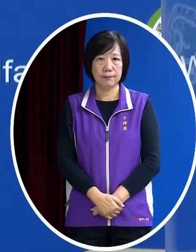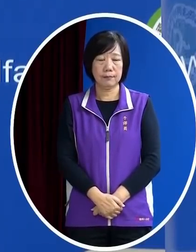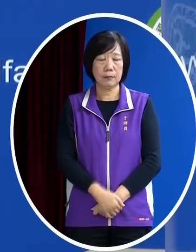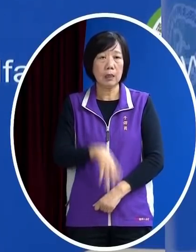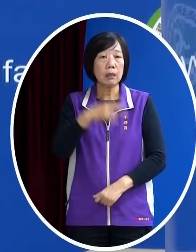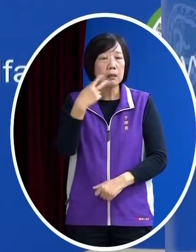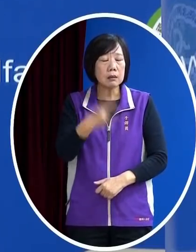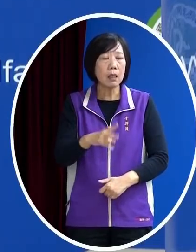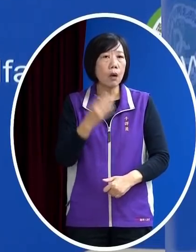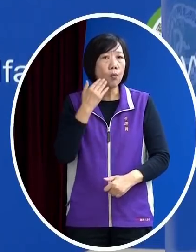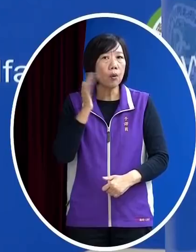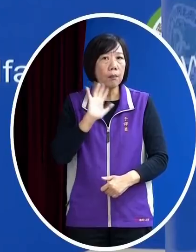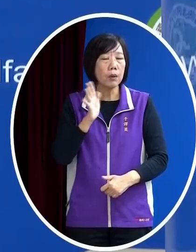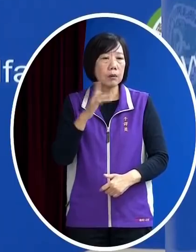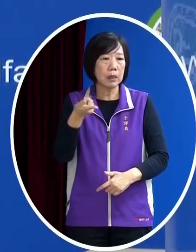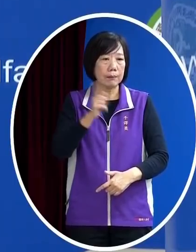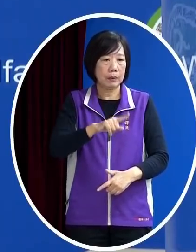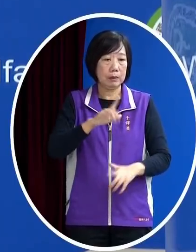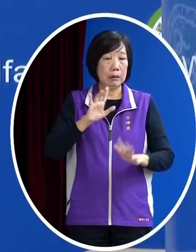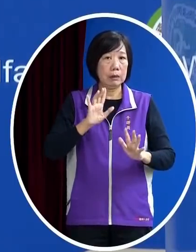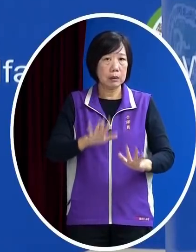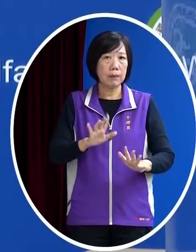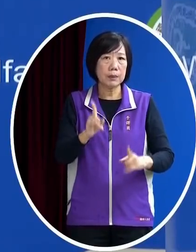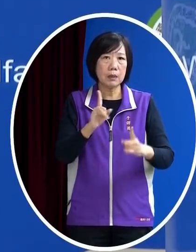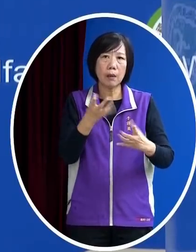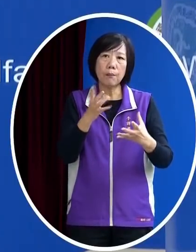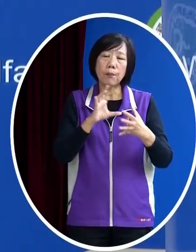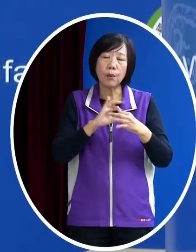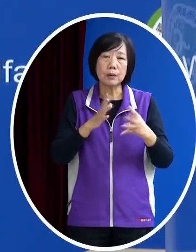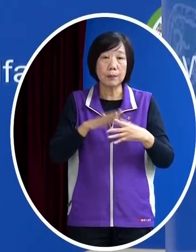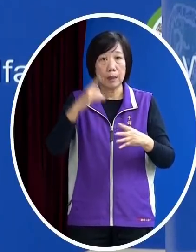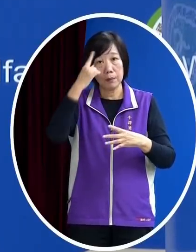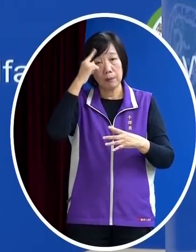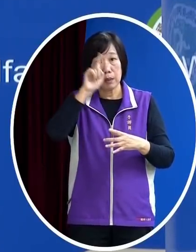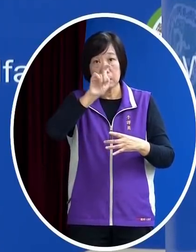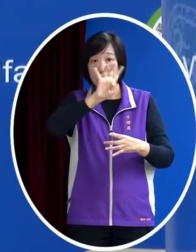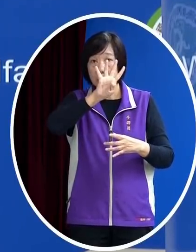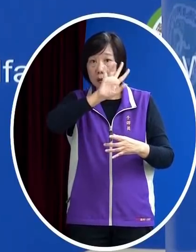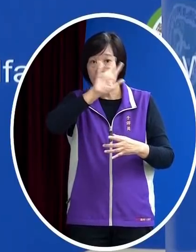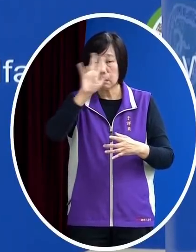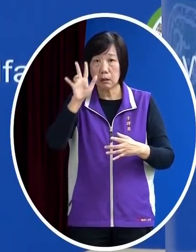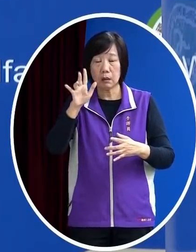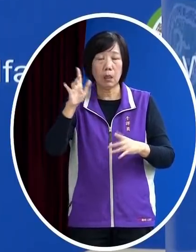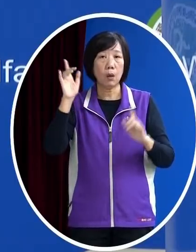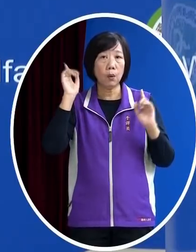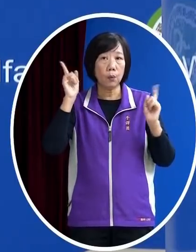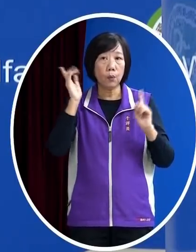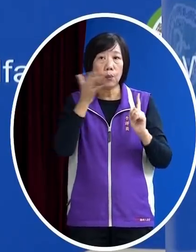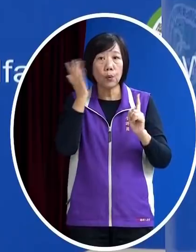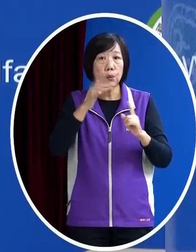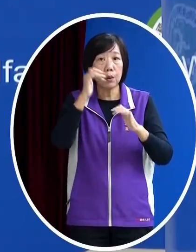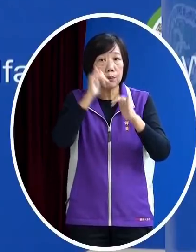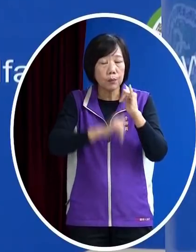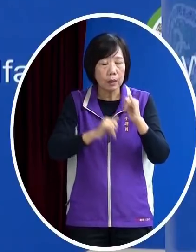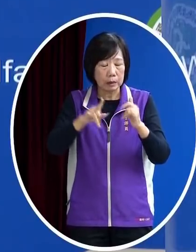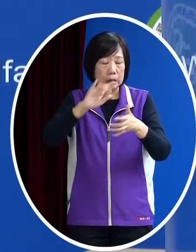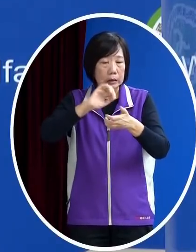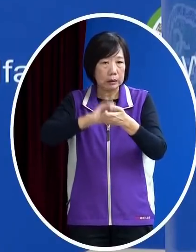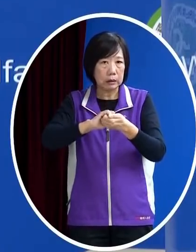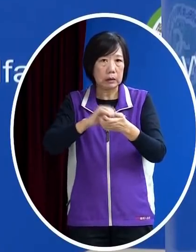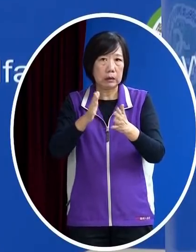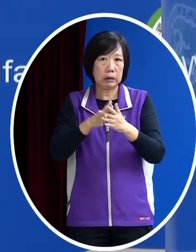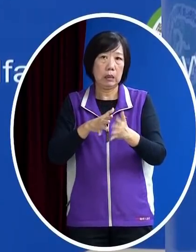那不过他们就是后来大概跟检疫旅游比较无关，就是14天旅游史的，从英国有英国旅游史都一定要进入我们